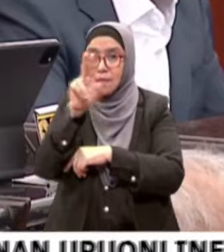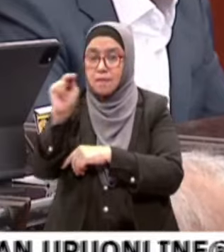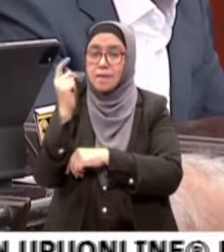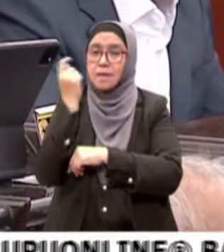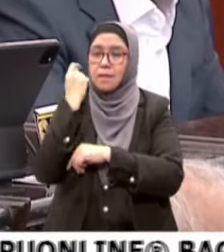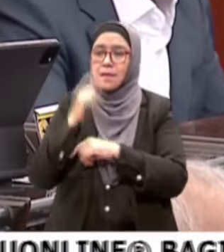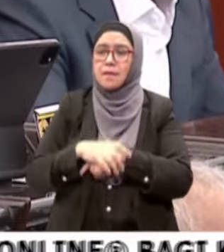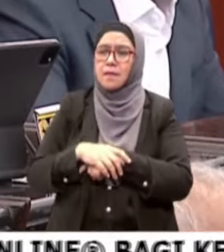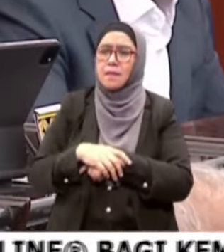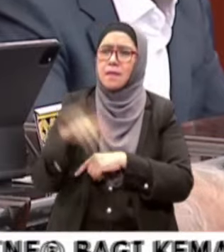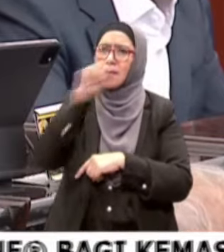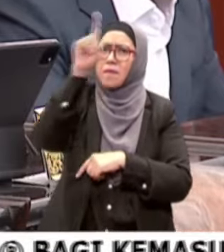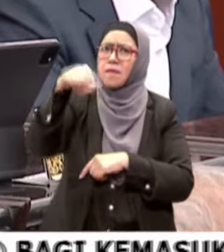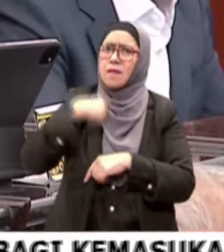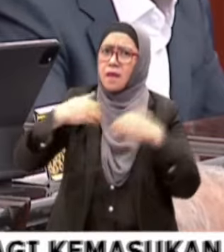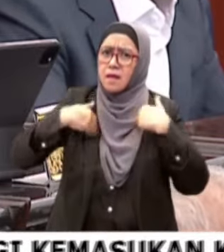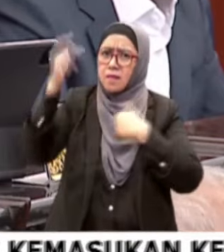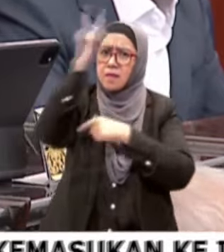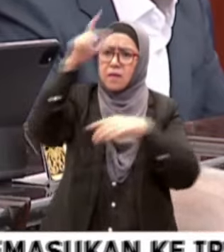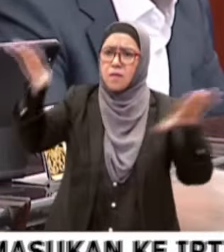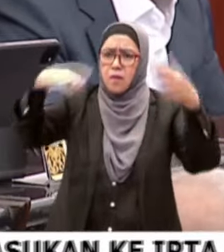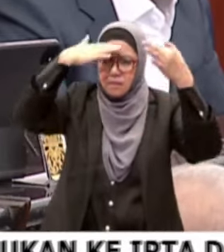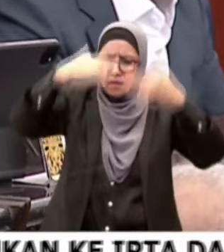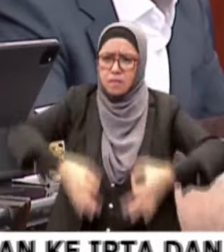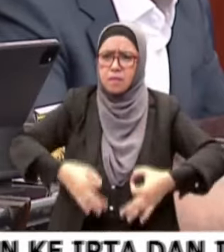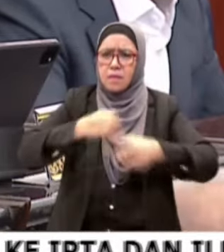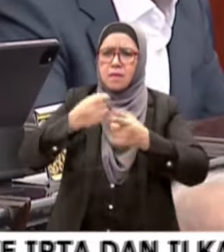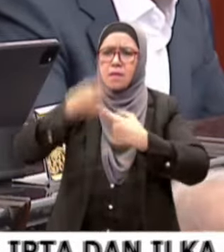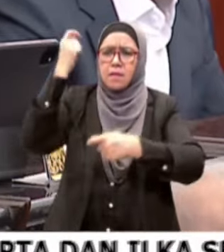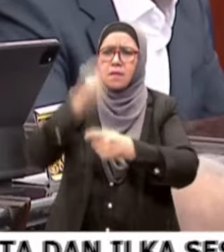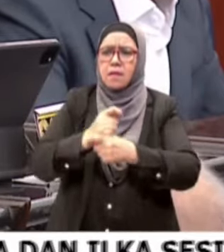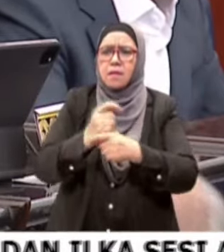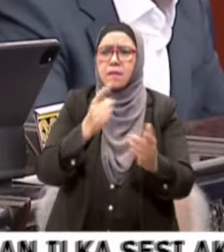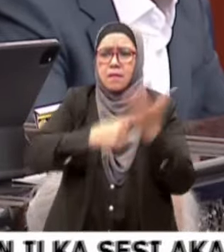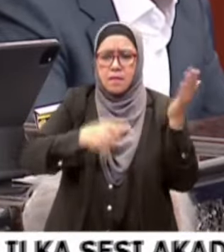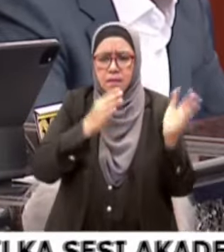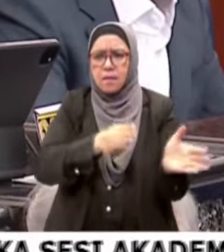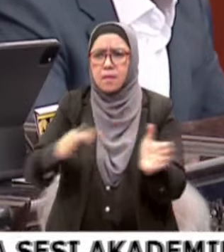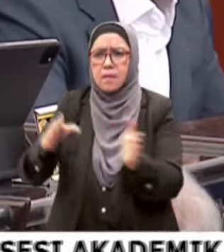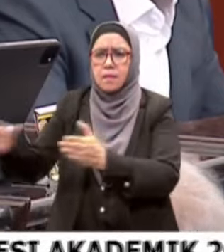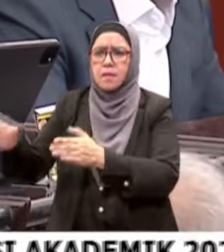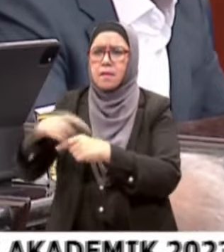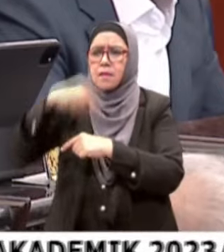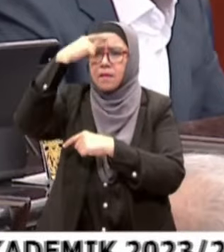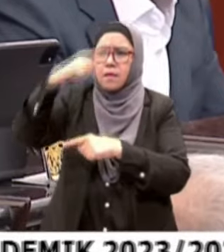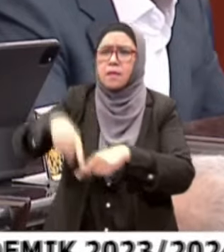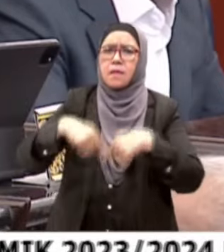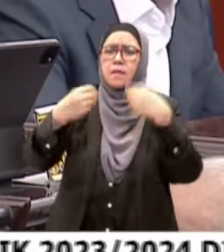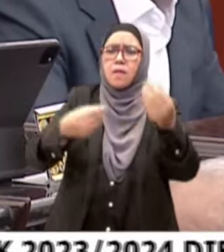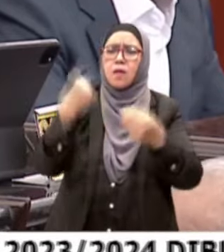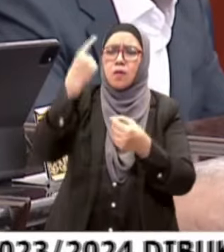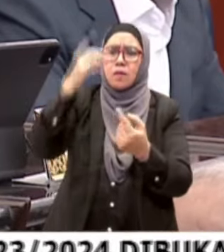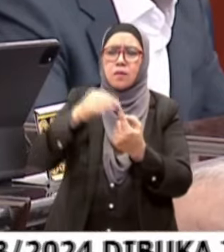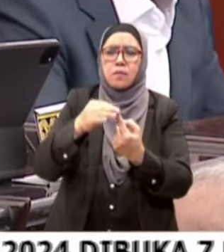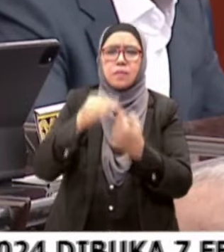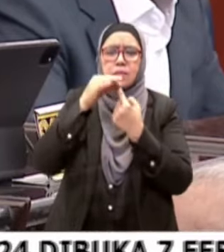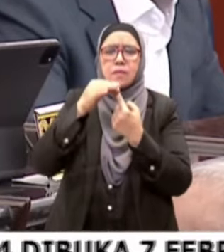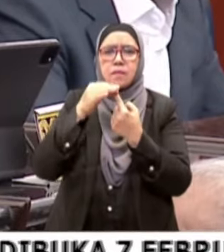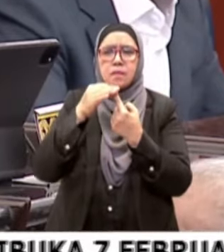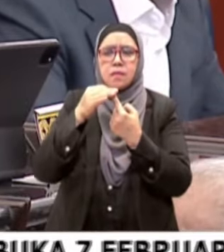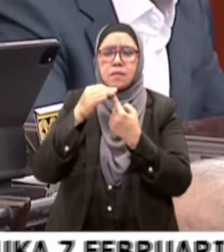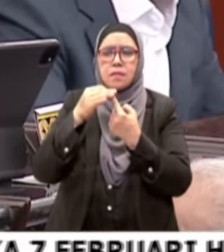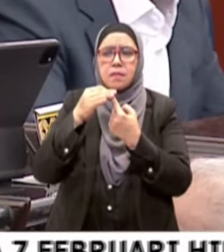pun membuat keputusan atau menetapkan sembarang perancangan untuk memberikan sesuatu insentif ataupun